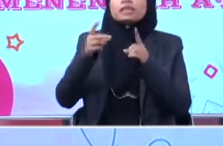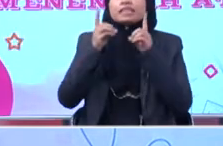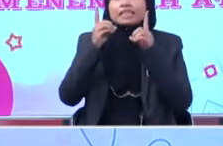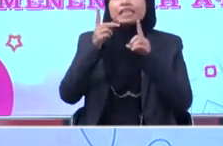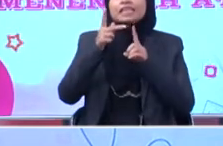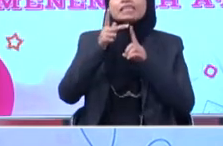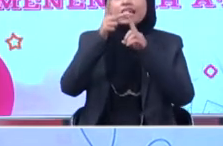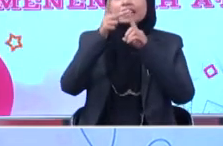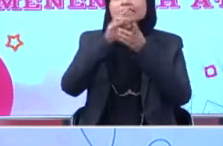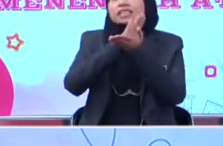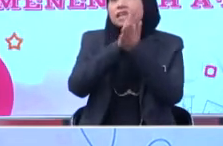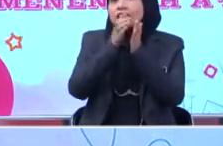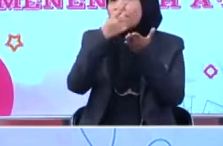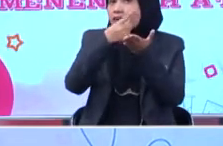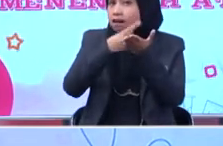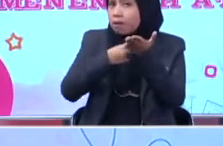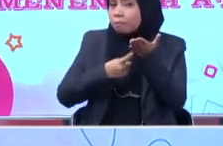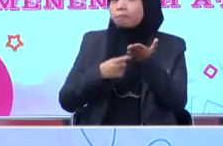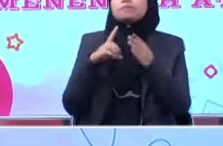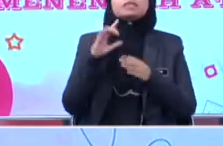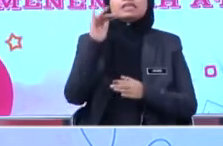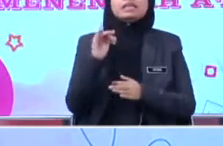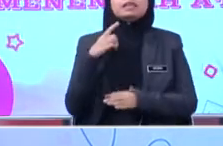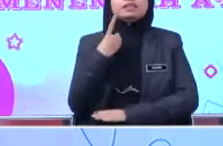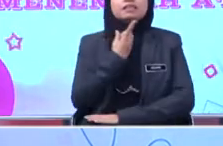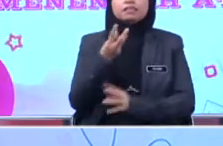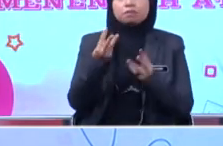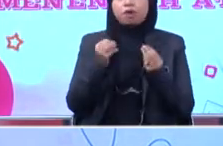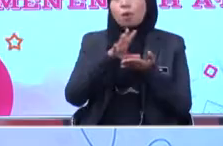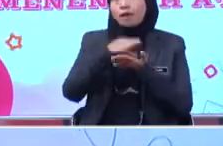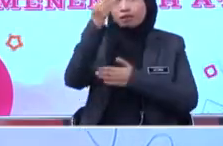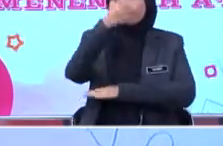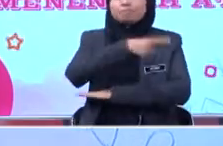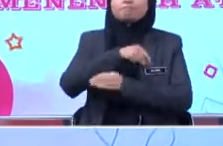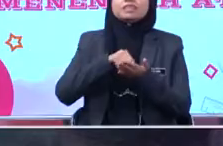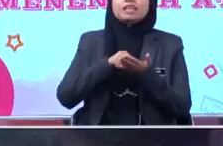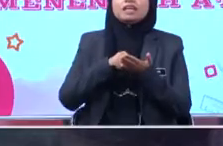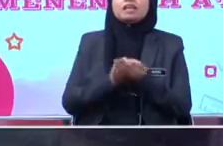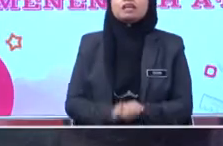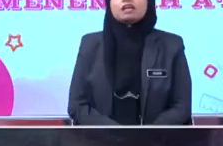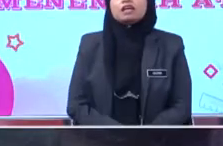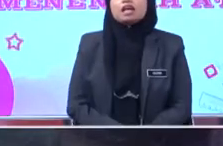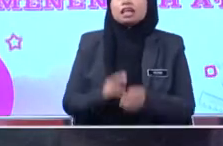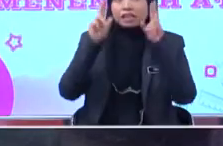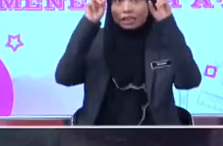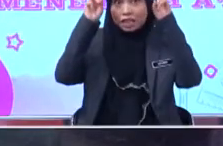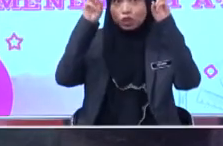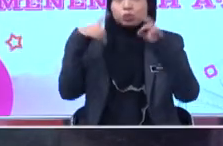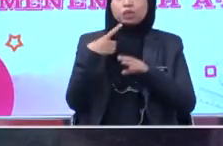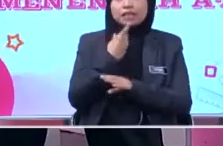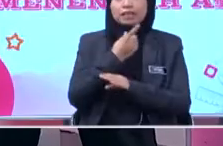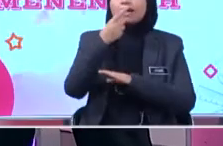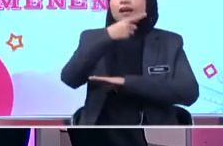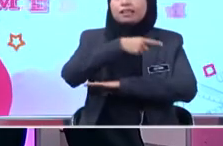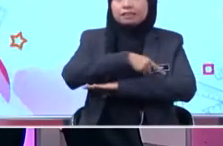khas jadi aku sebenarnya topik yang kita Gak bawel kan hari ini tes oke atau penyakit akan bau pada